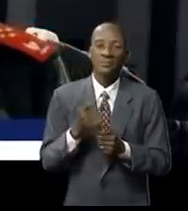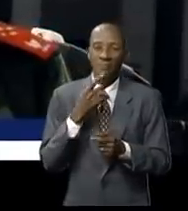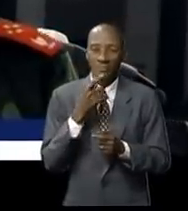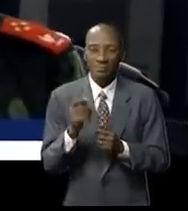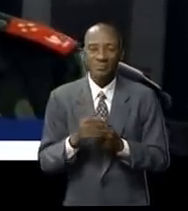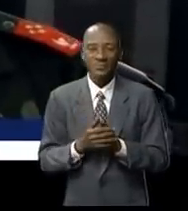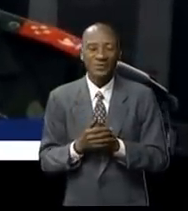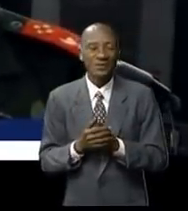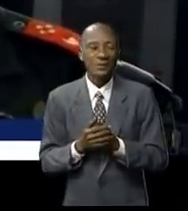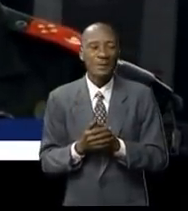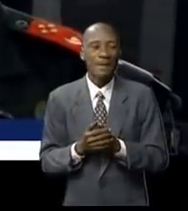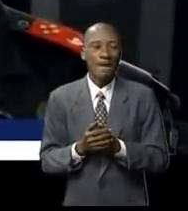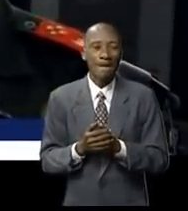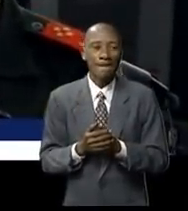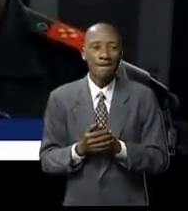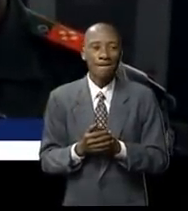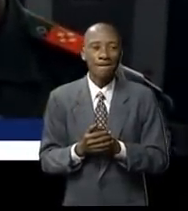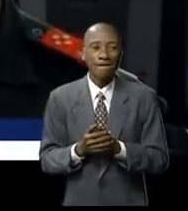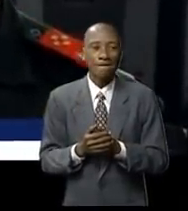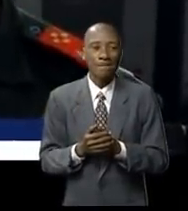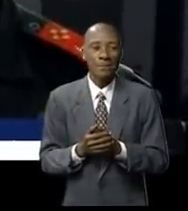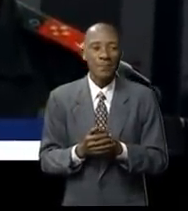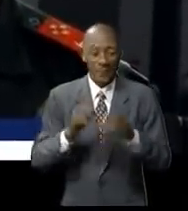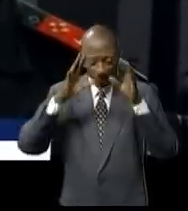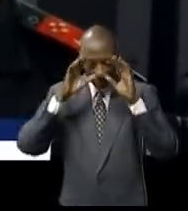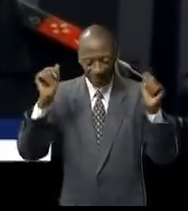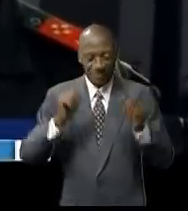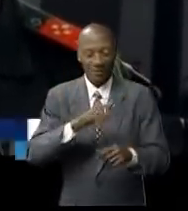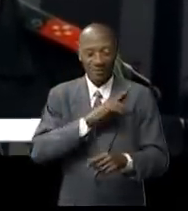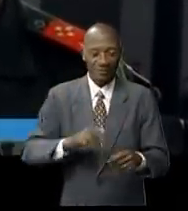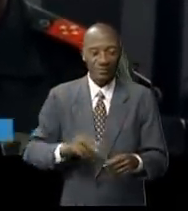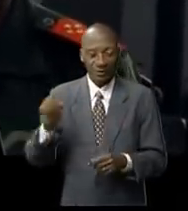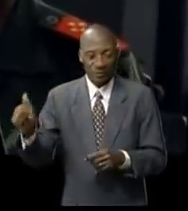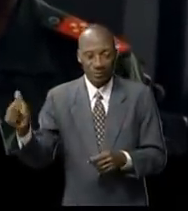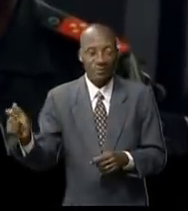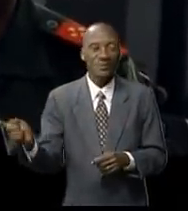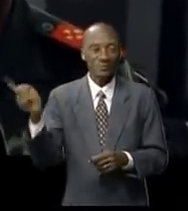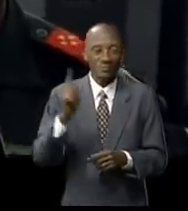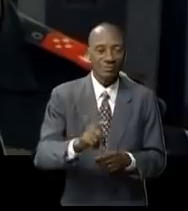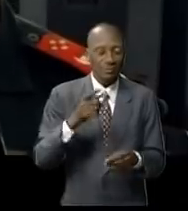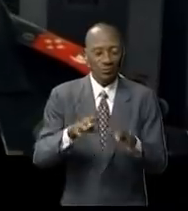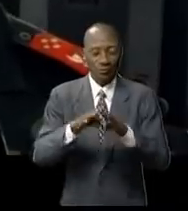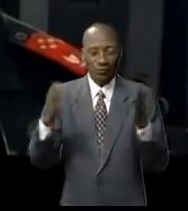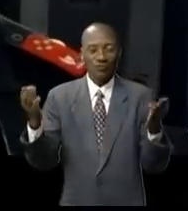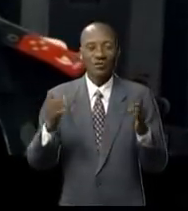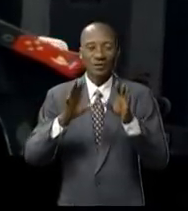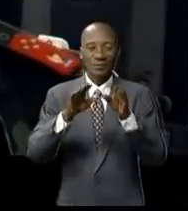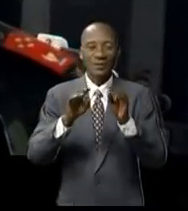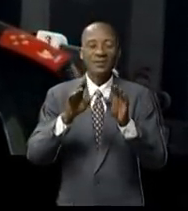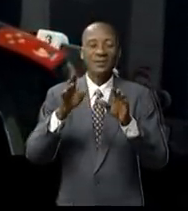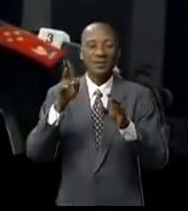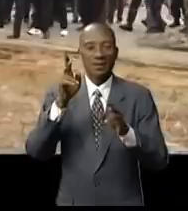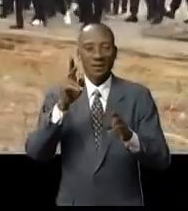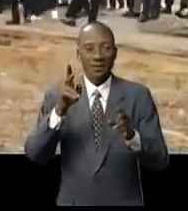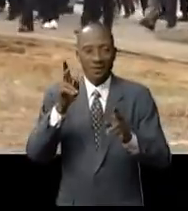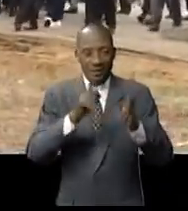hasarderont seront donc coupables de violation des consignes fixées par la plus haute hiérarchie à bon entendeur